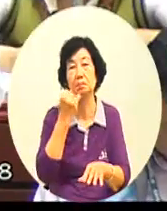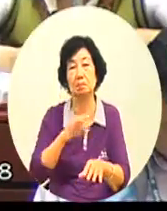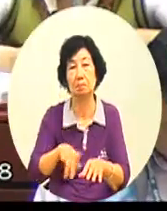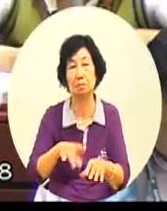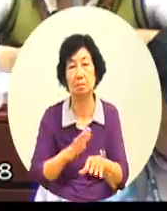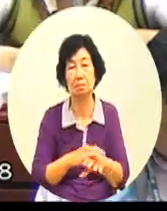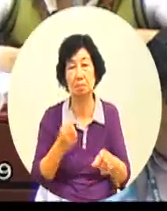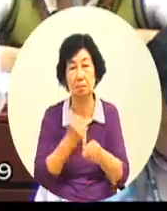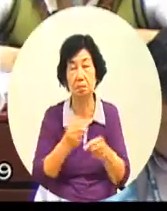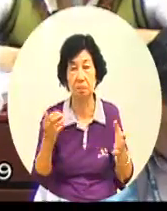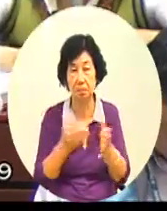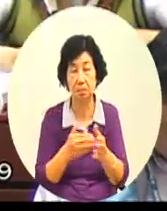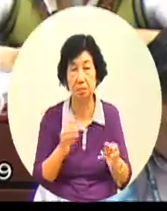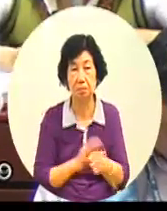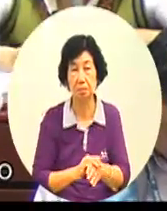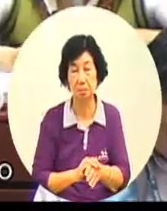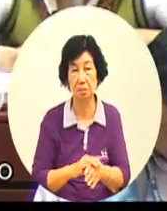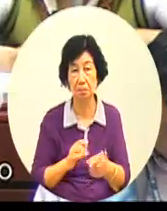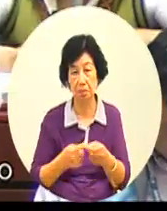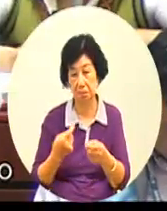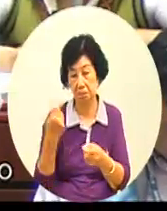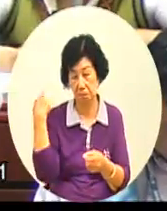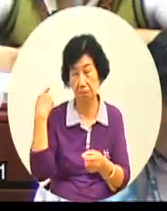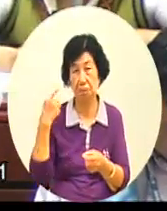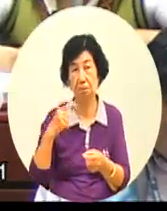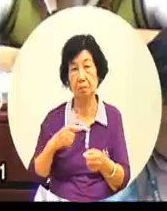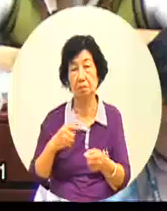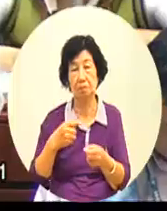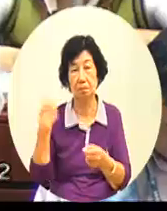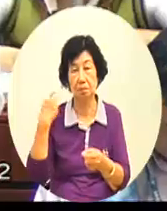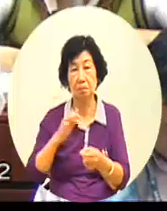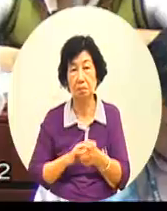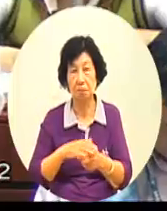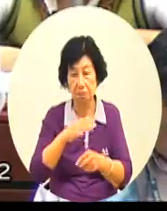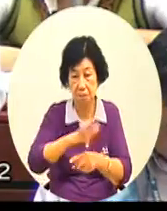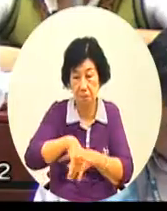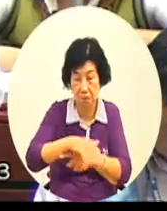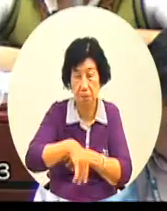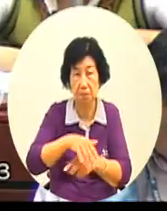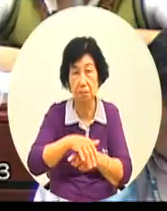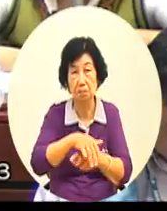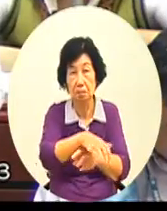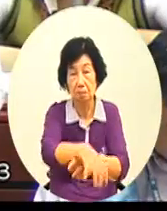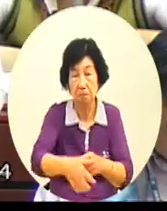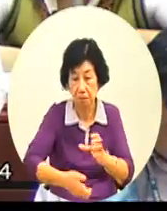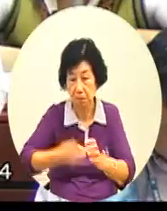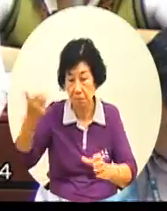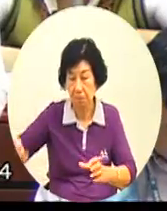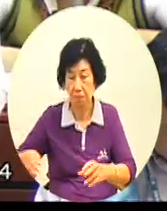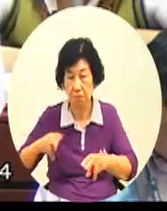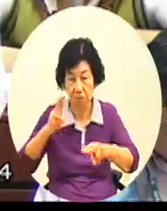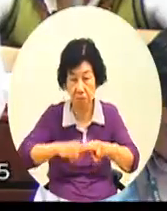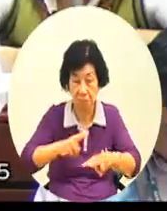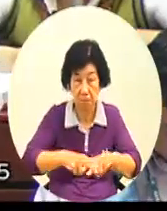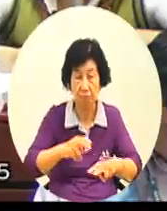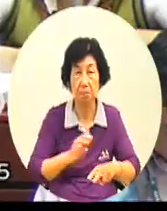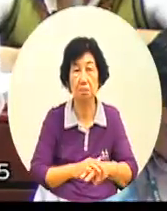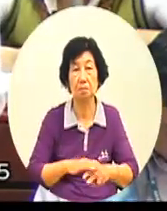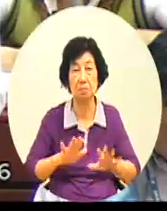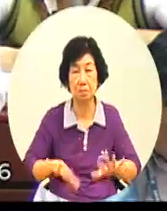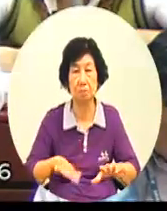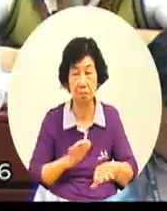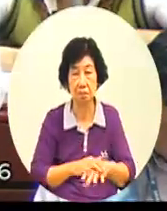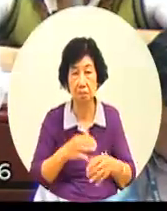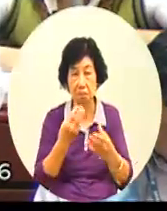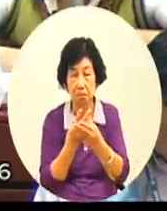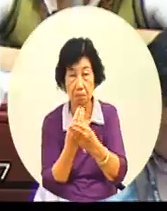想我们去年是完成这个藻井的工作，那今年就这四项工作，我刚刚前报包括我们的温泉产品的研发我